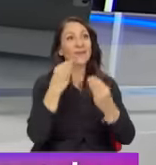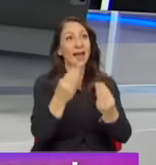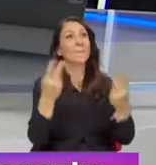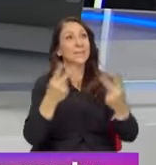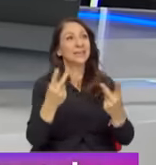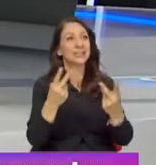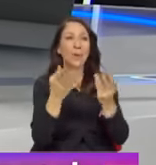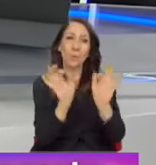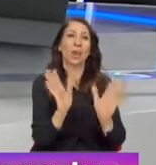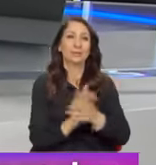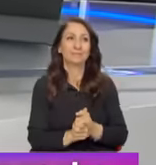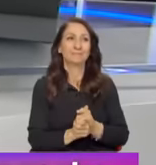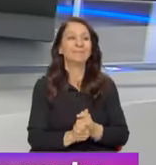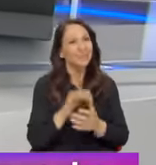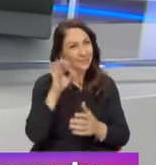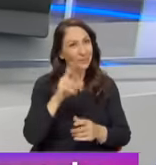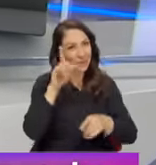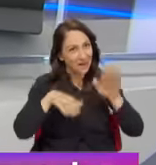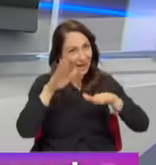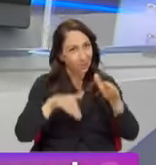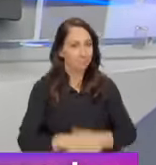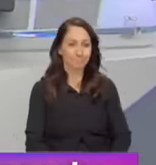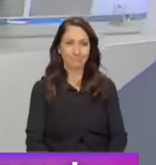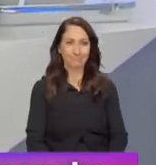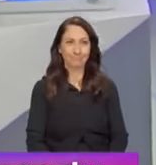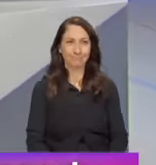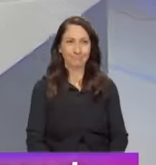mesajlar bu şekilde şimdi bir